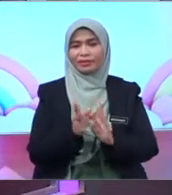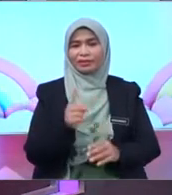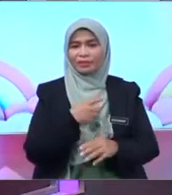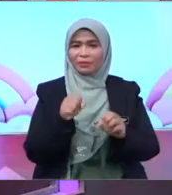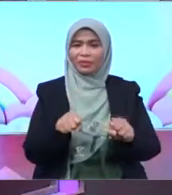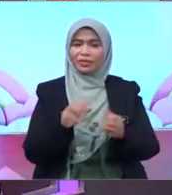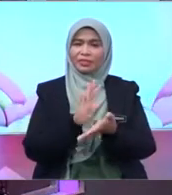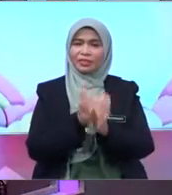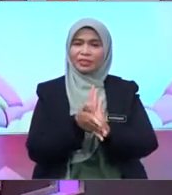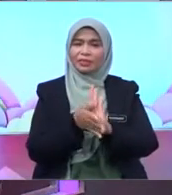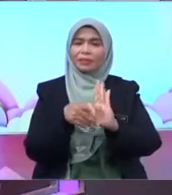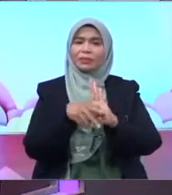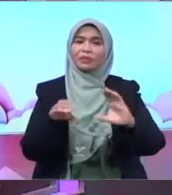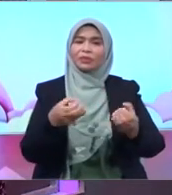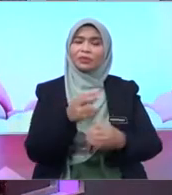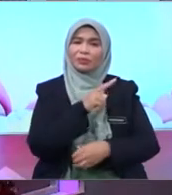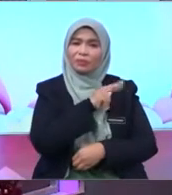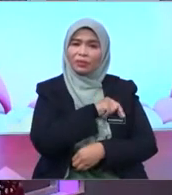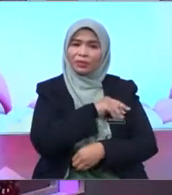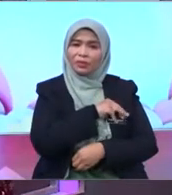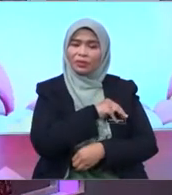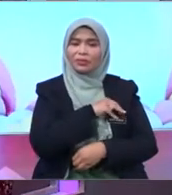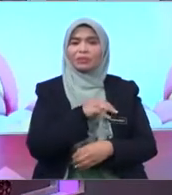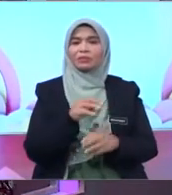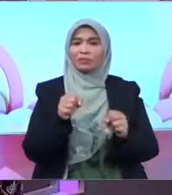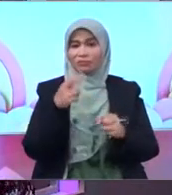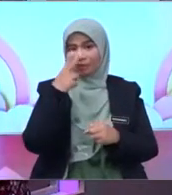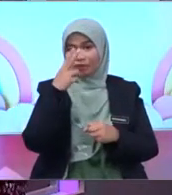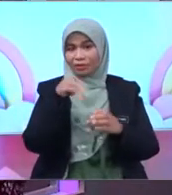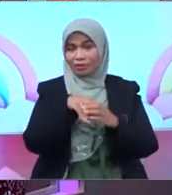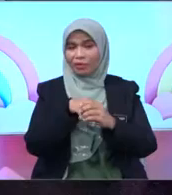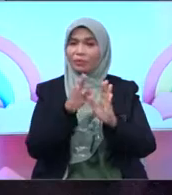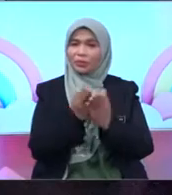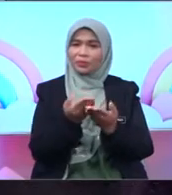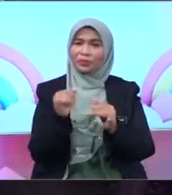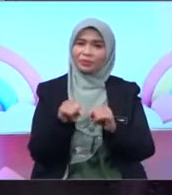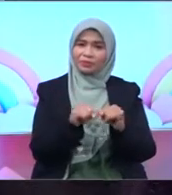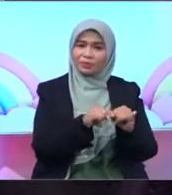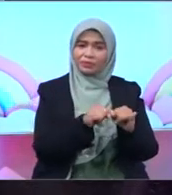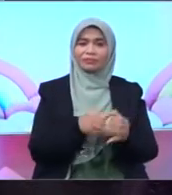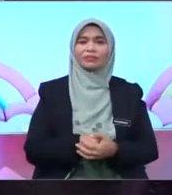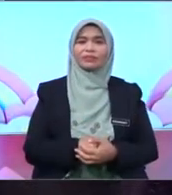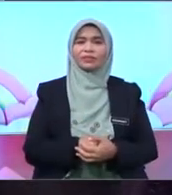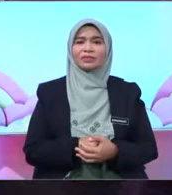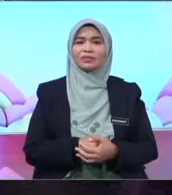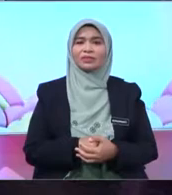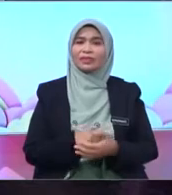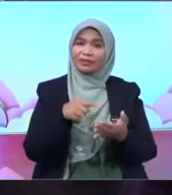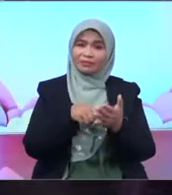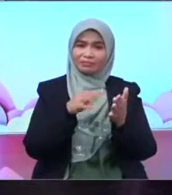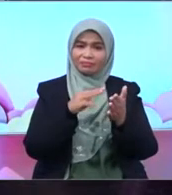perbuatan-perbuatan Morel kita berwujud kepada buku rujukan juga betul ini adalah definisi